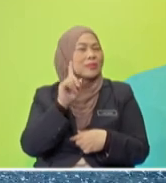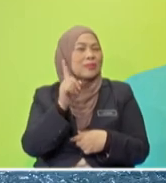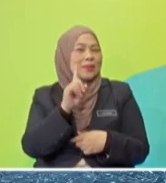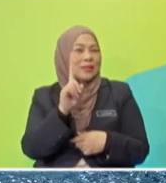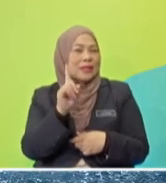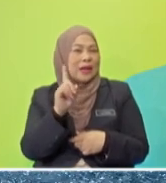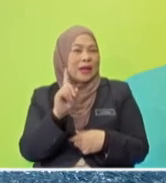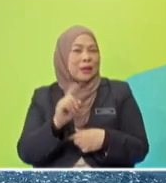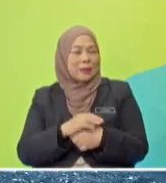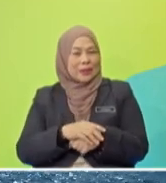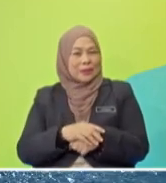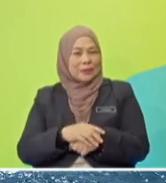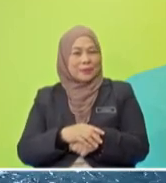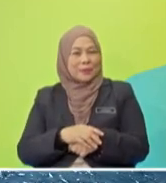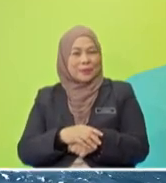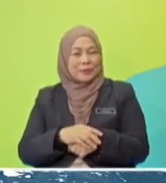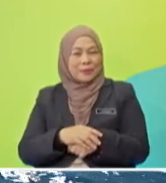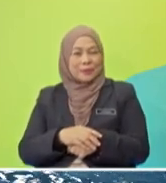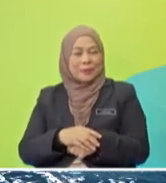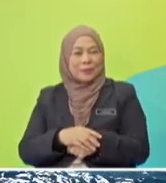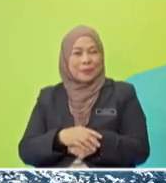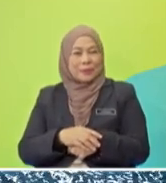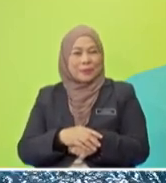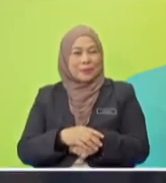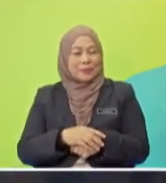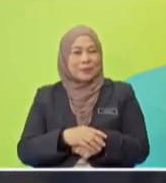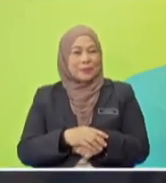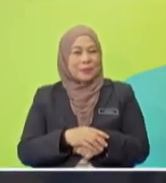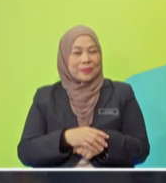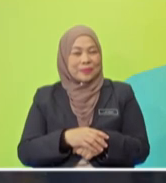manusia dengan hewan adalah benda hidup manusia